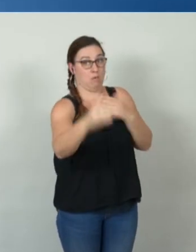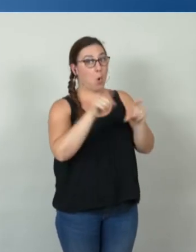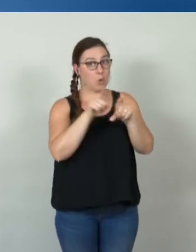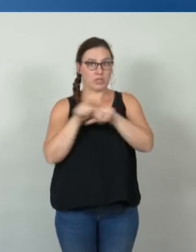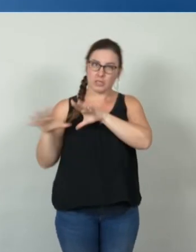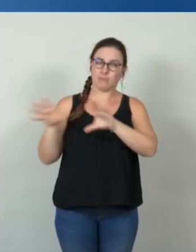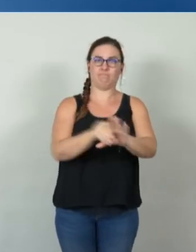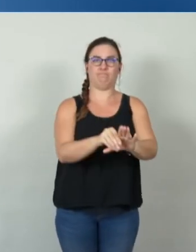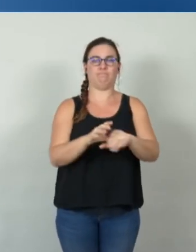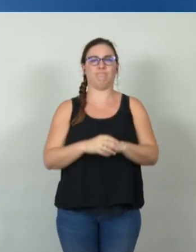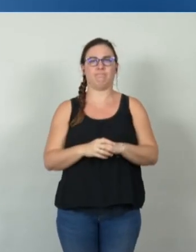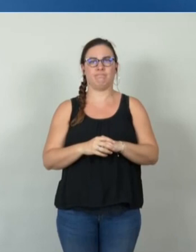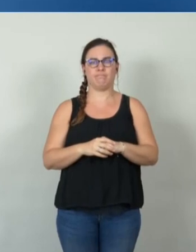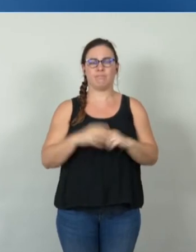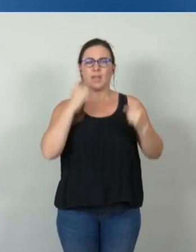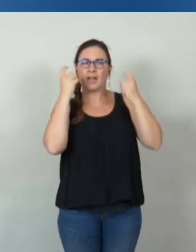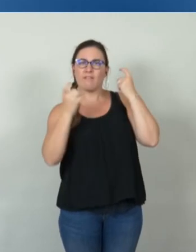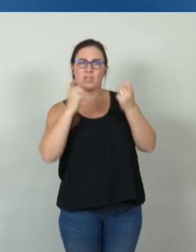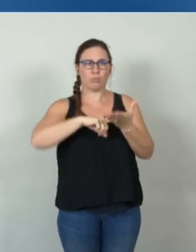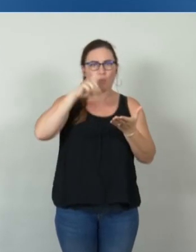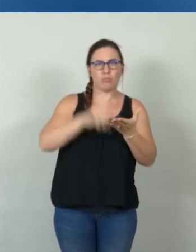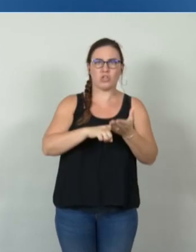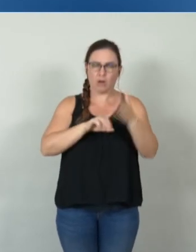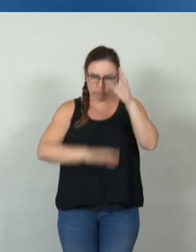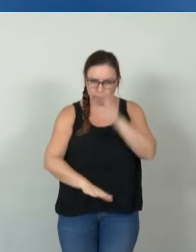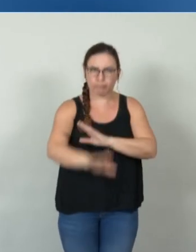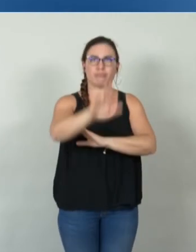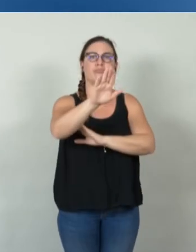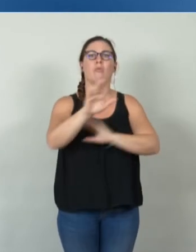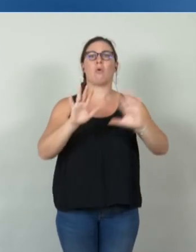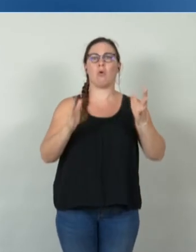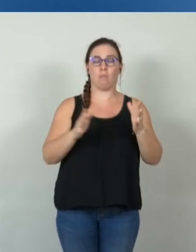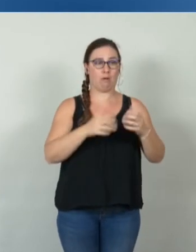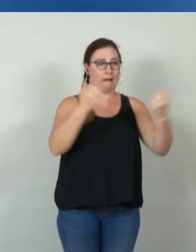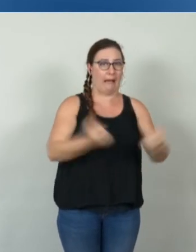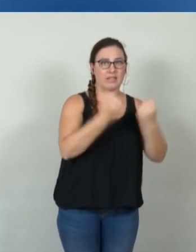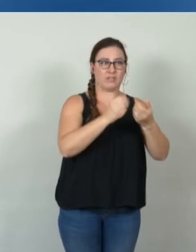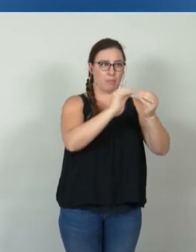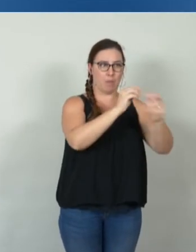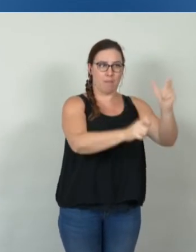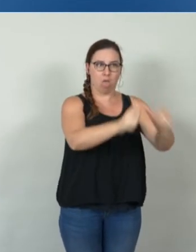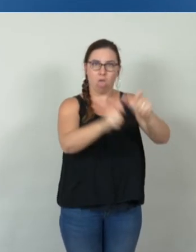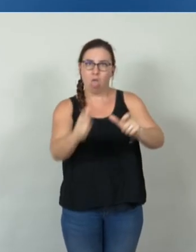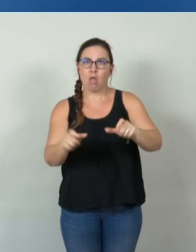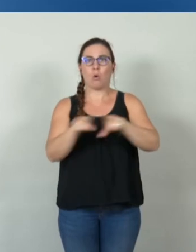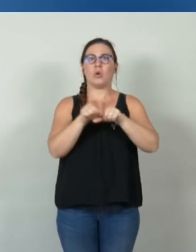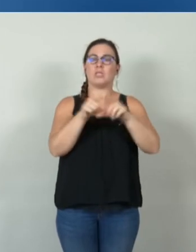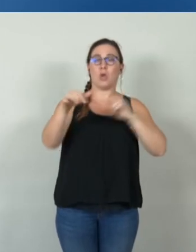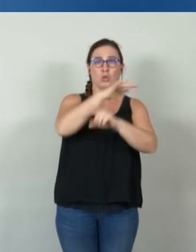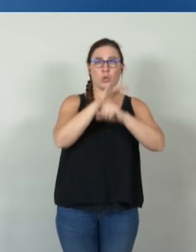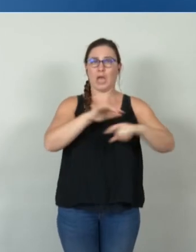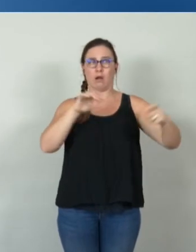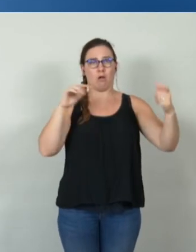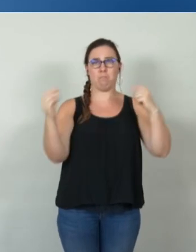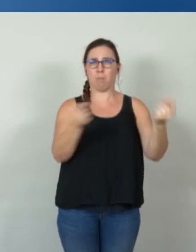toute mesure propre à assurer le rétablissement financier la reprise des activités en souffrance l'apaisement du climat social lié à l'organisation de